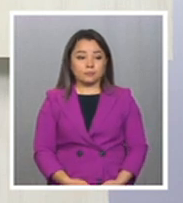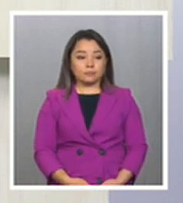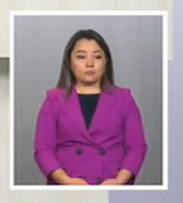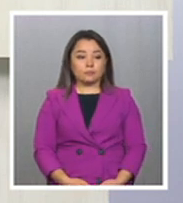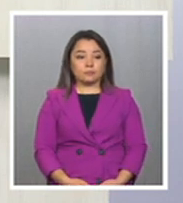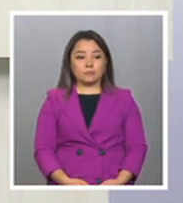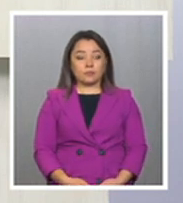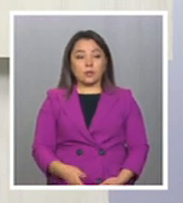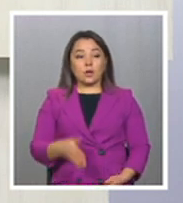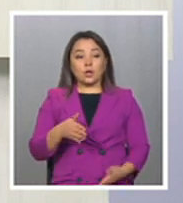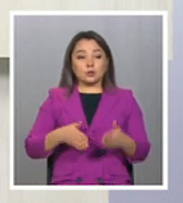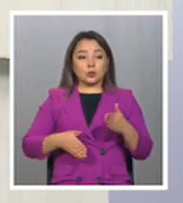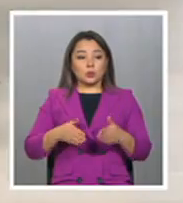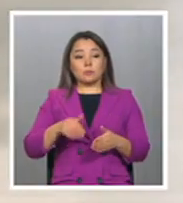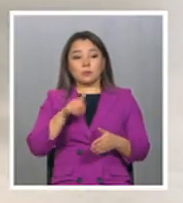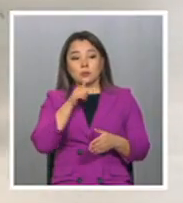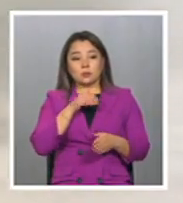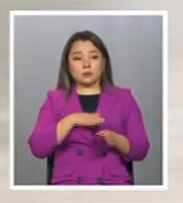қосайық. Роботты іске қостым.